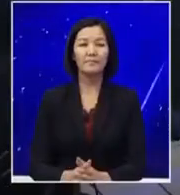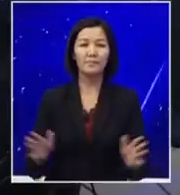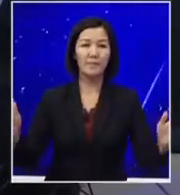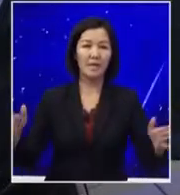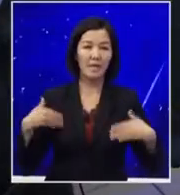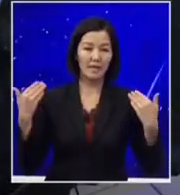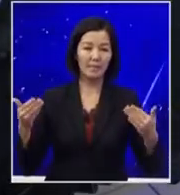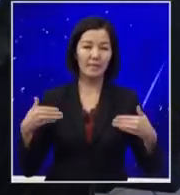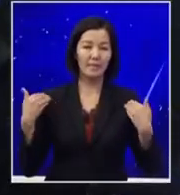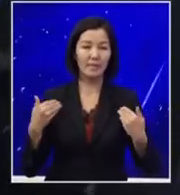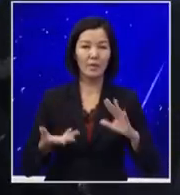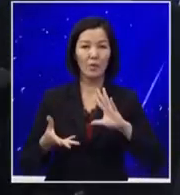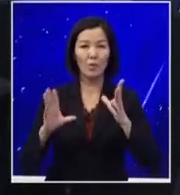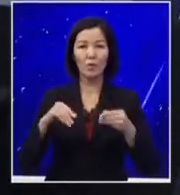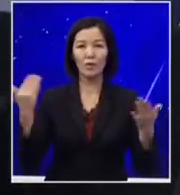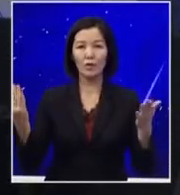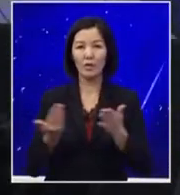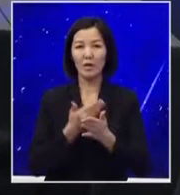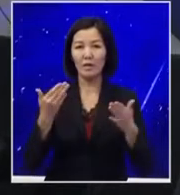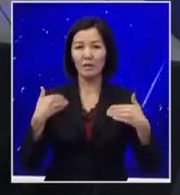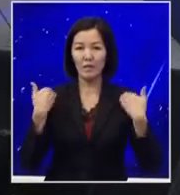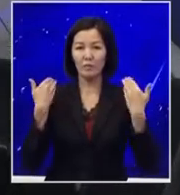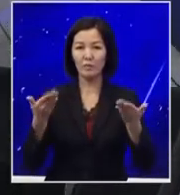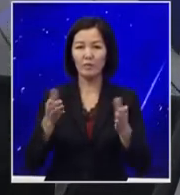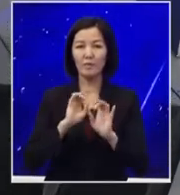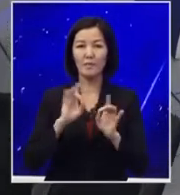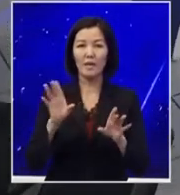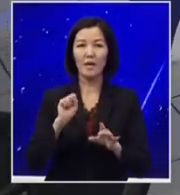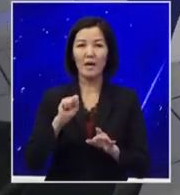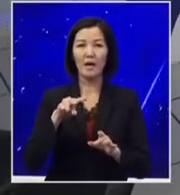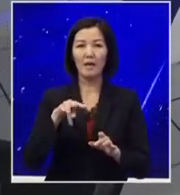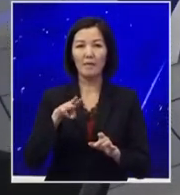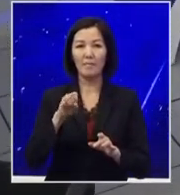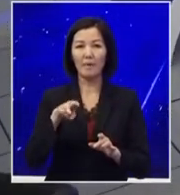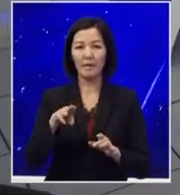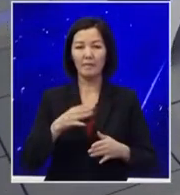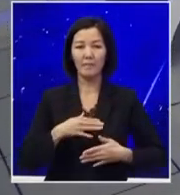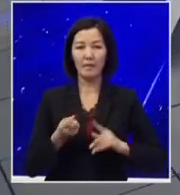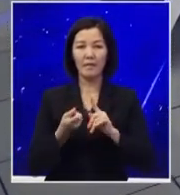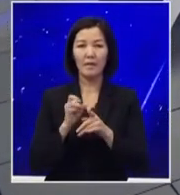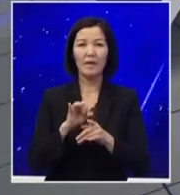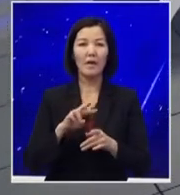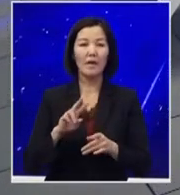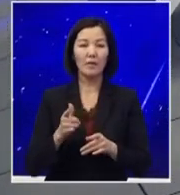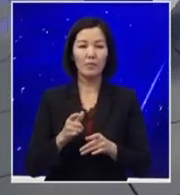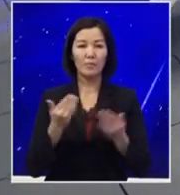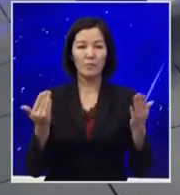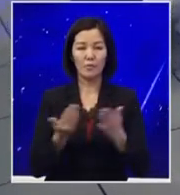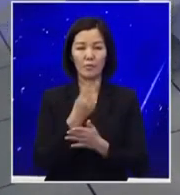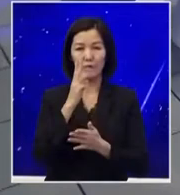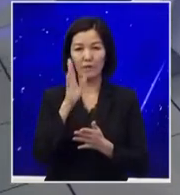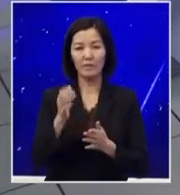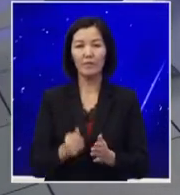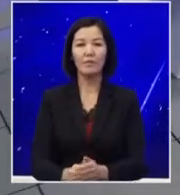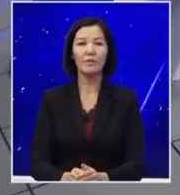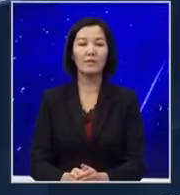Ассаламу алейкум, қадірменді көрермен, тікелей эфирде қорытынды жаңалықтар студияда Алмат Хамид, сурдо дұрмада Айгүл Жұмашқызы. Бүгін